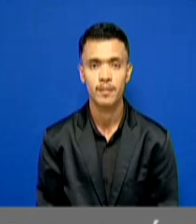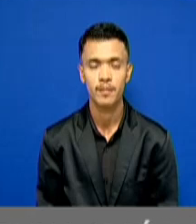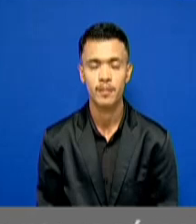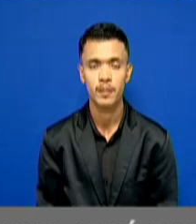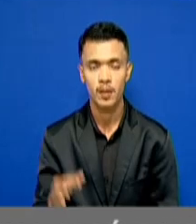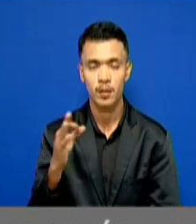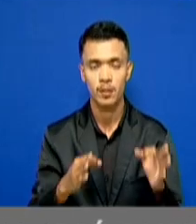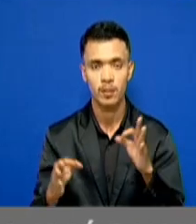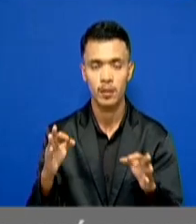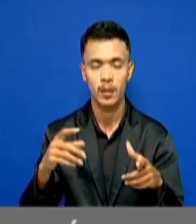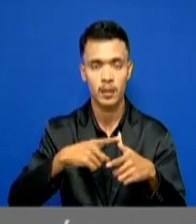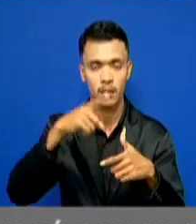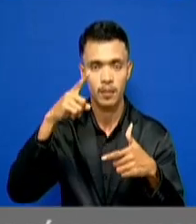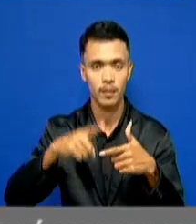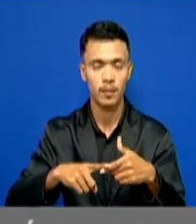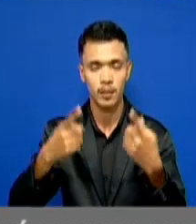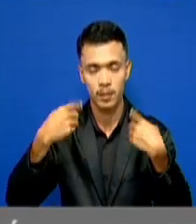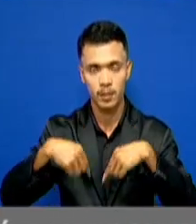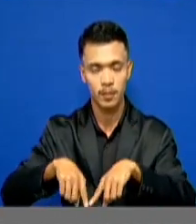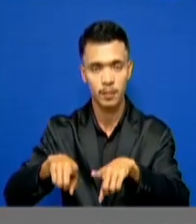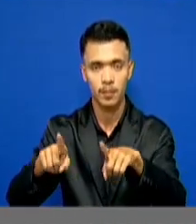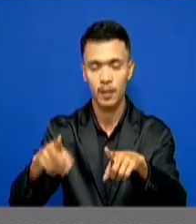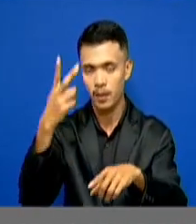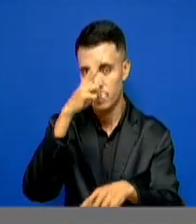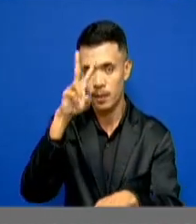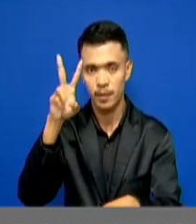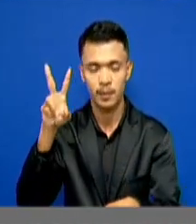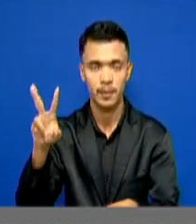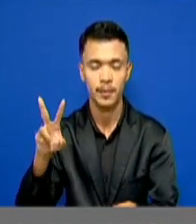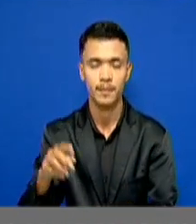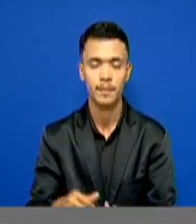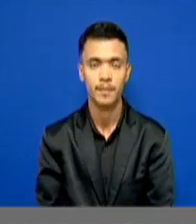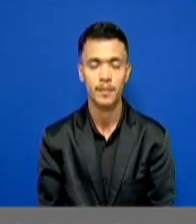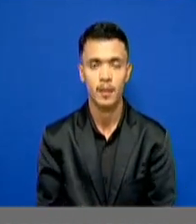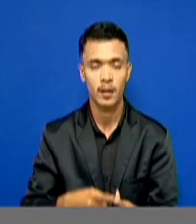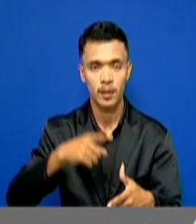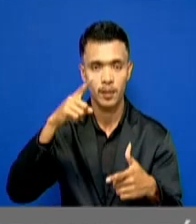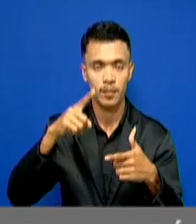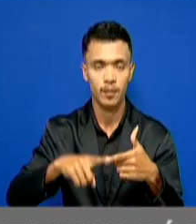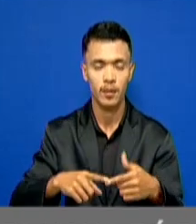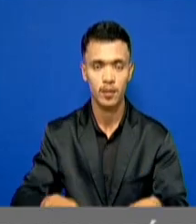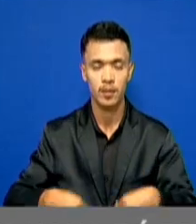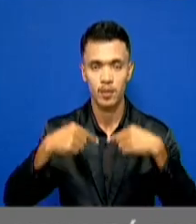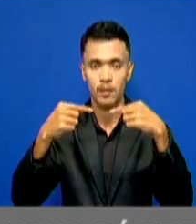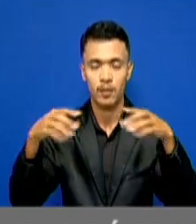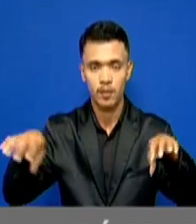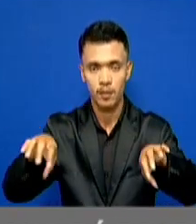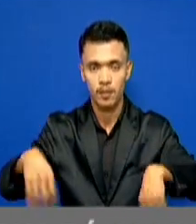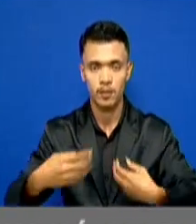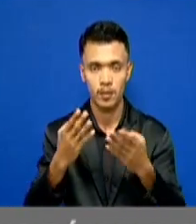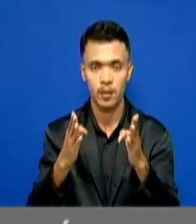nebe depois de idane itabah naba pues itabah hare to hare tia ma depois ita hare haruka teknik sirmai